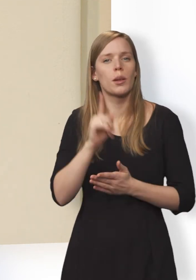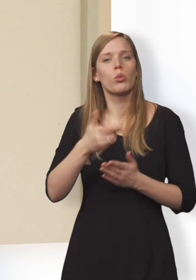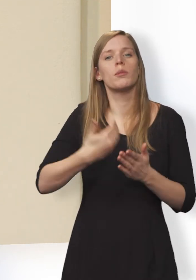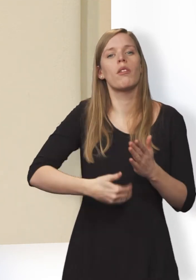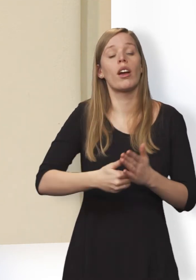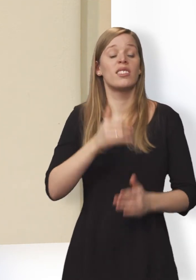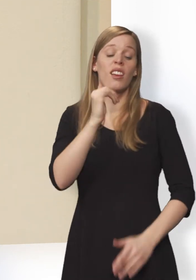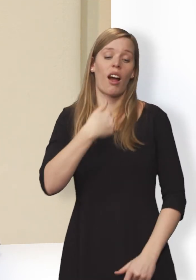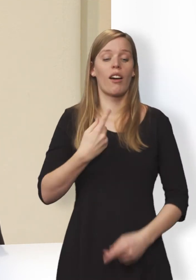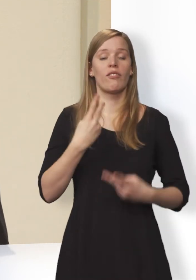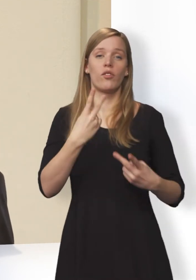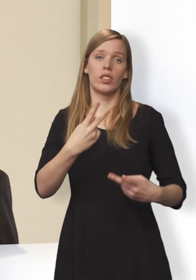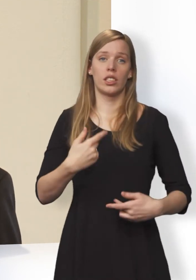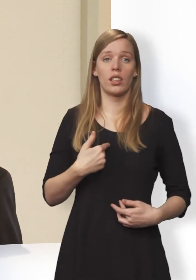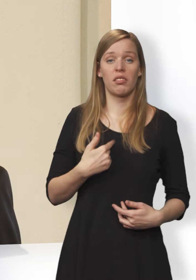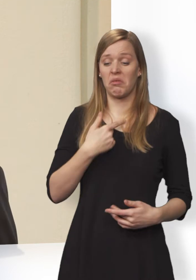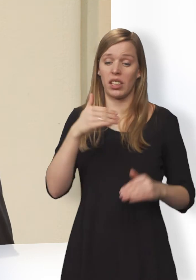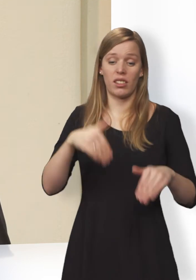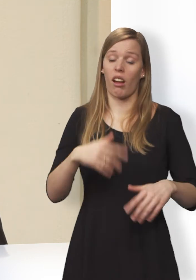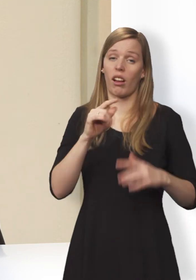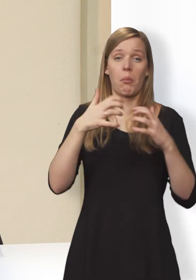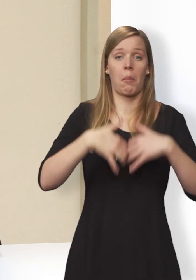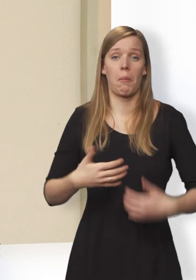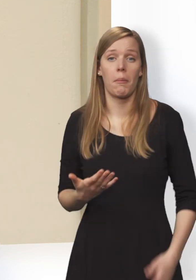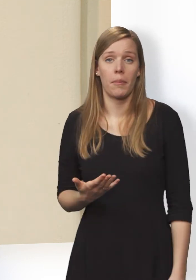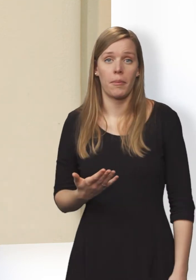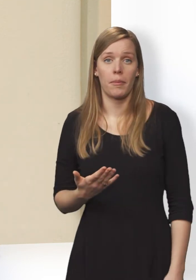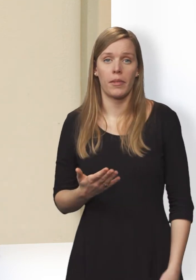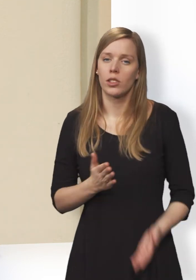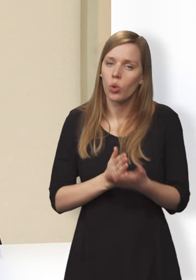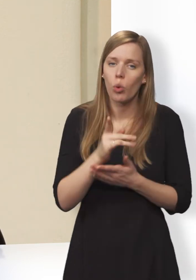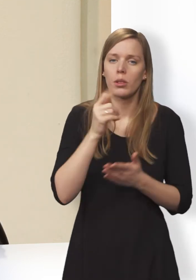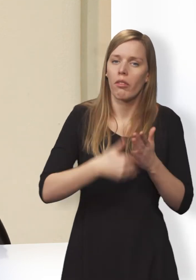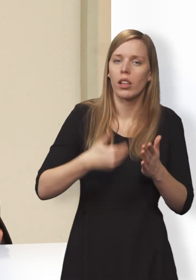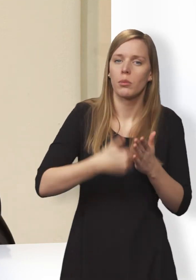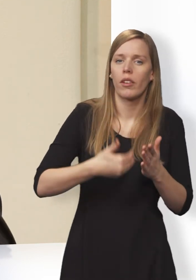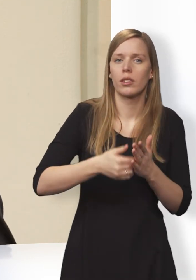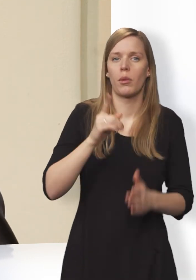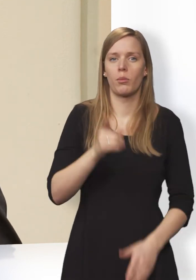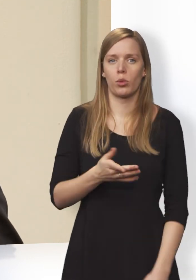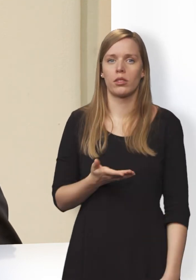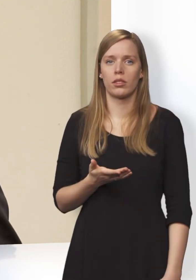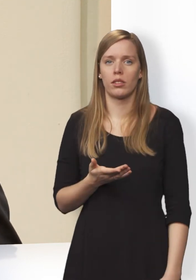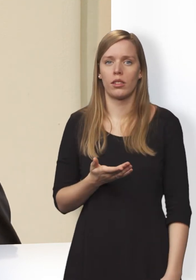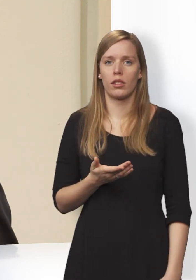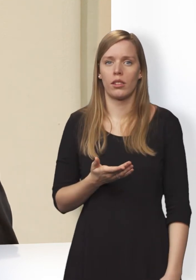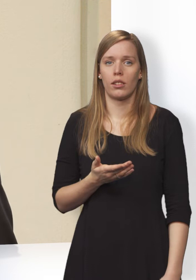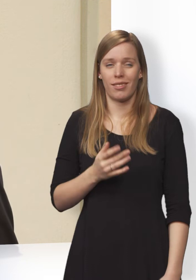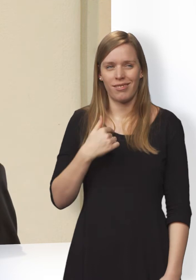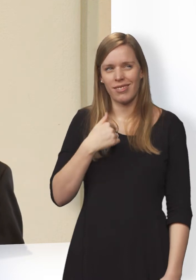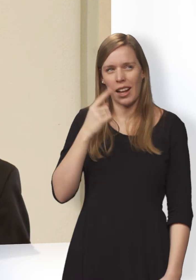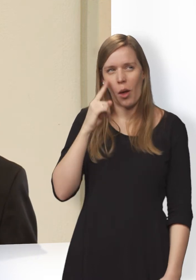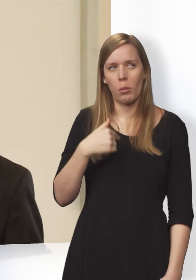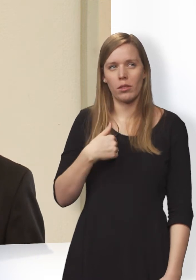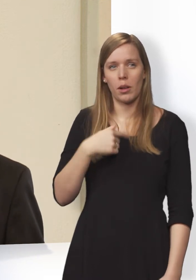dass es ohne uns nicht geht ich glaube diese grund angst wächst je älter